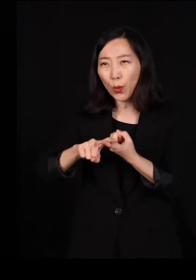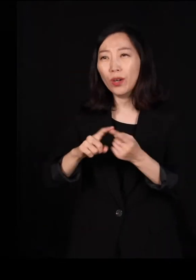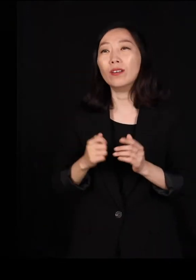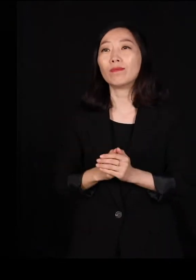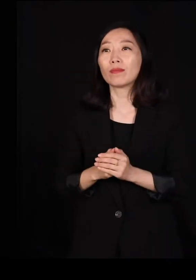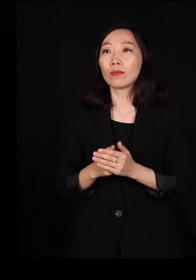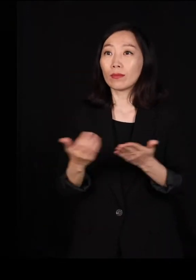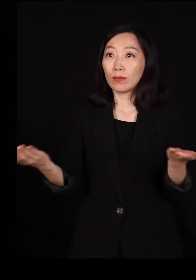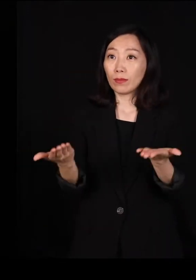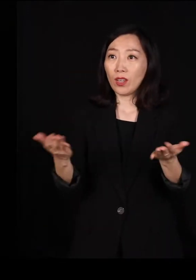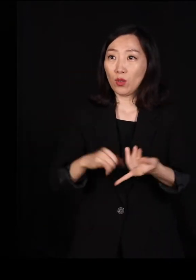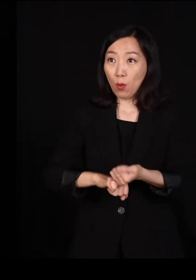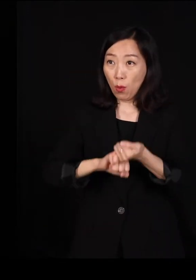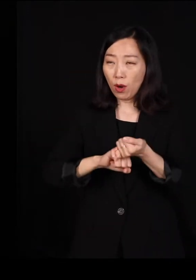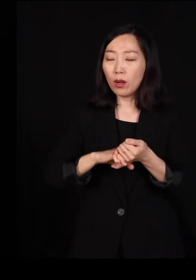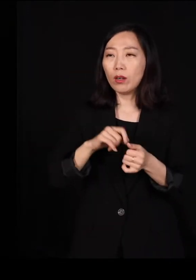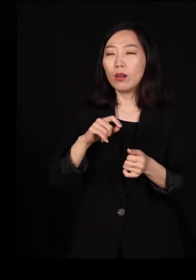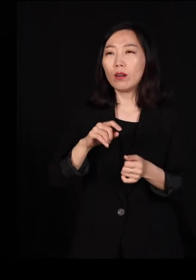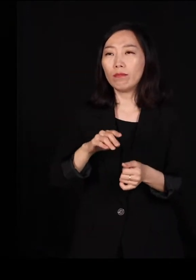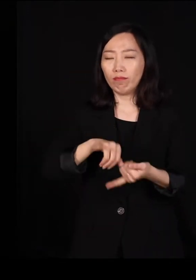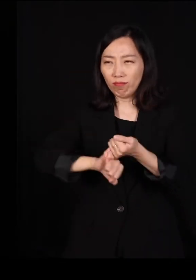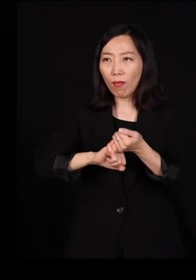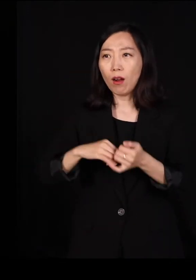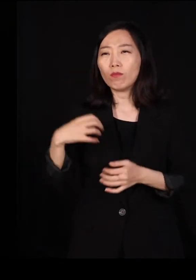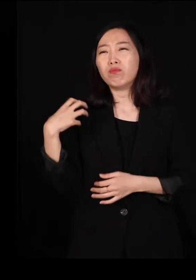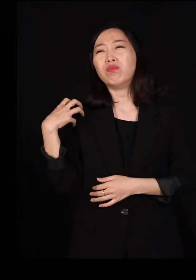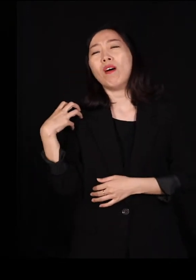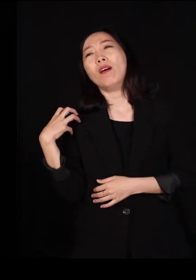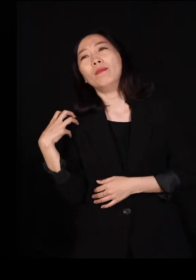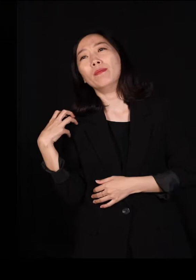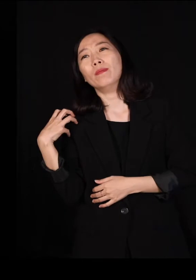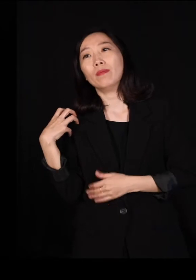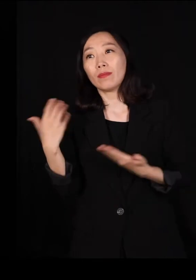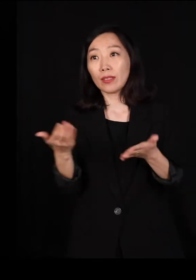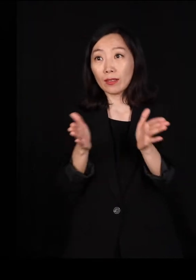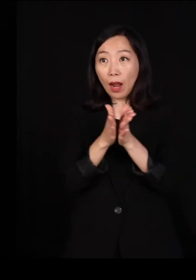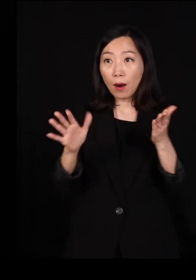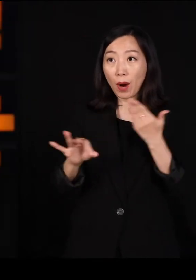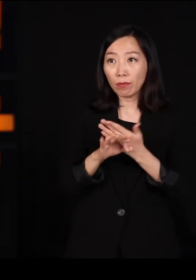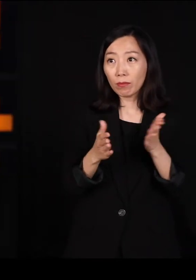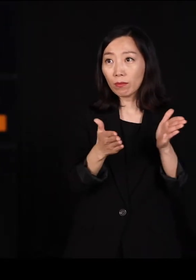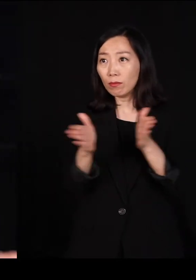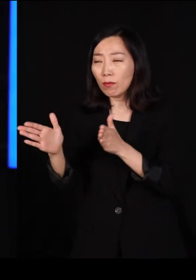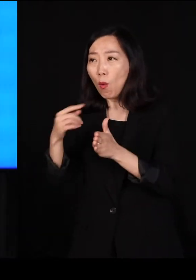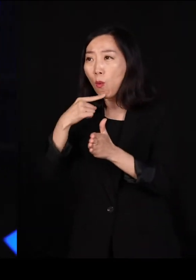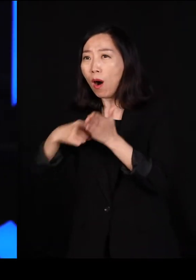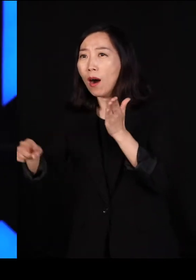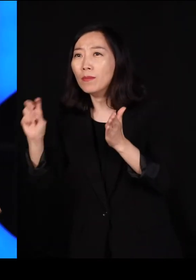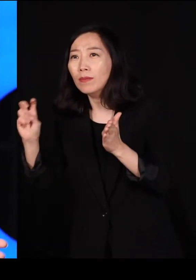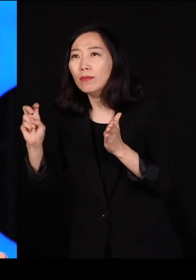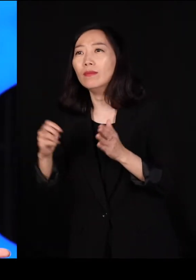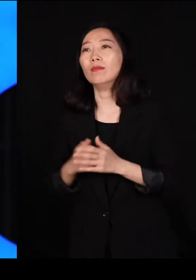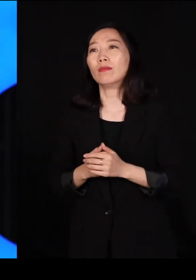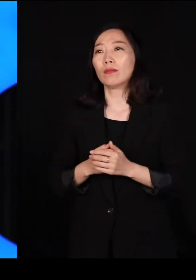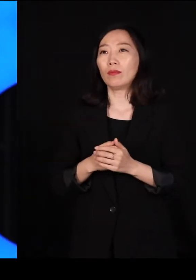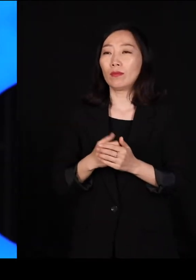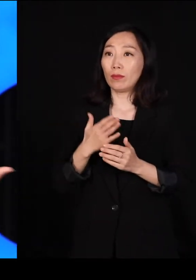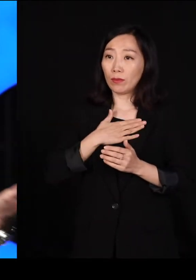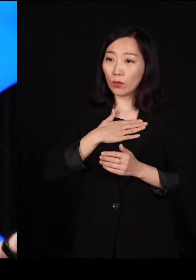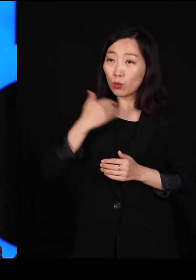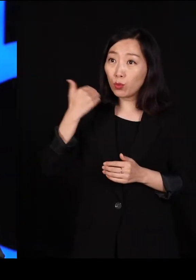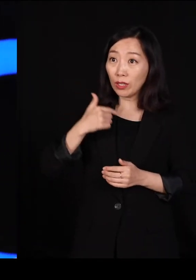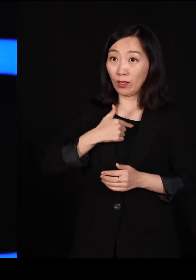압박감도 남아돌고 다른 일을 시작하면 또 손해다라는 생각이 들기 시작하기도 하고 나 이건데 이거 내 정체성인데